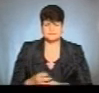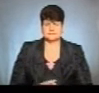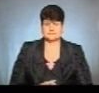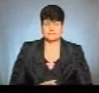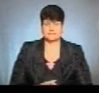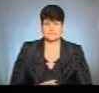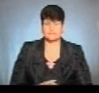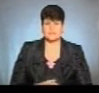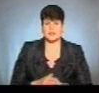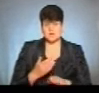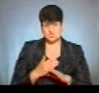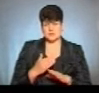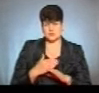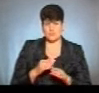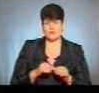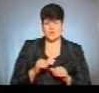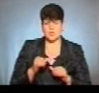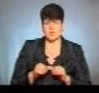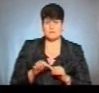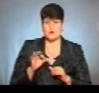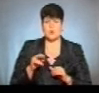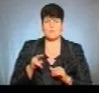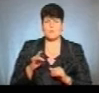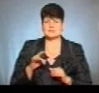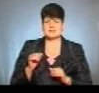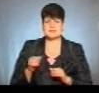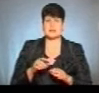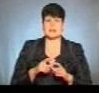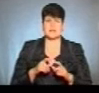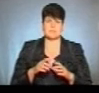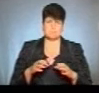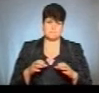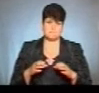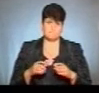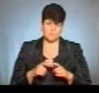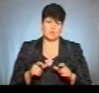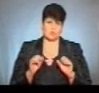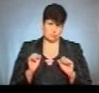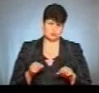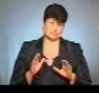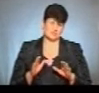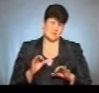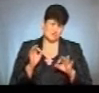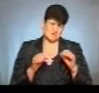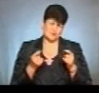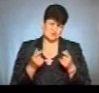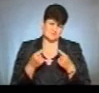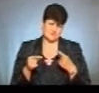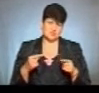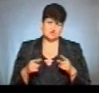все-таки частково, окрім, звісно, опозиційного блоку, ми можемо сказати, що збігається наша статистика не такими відсотками, але,